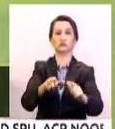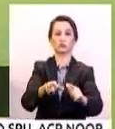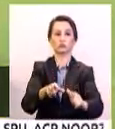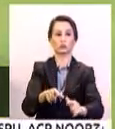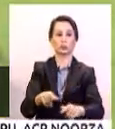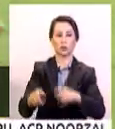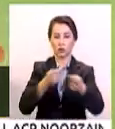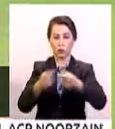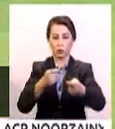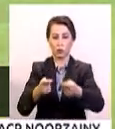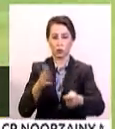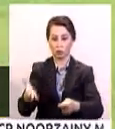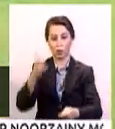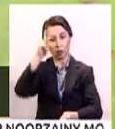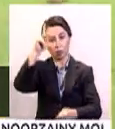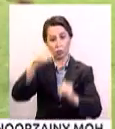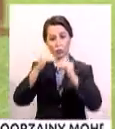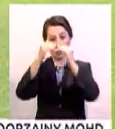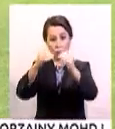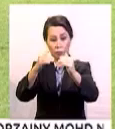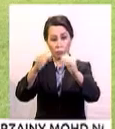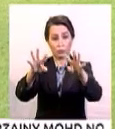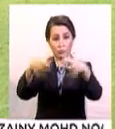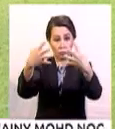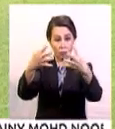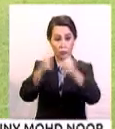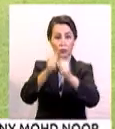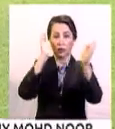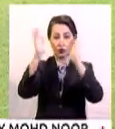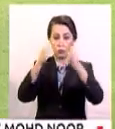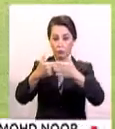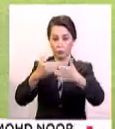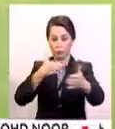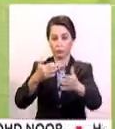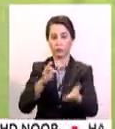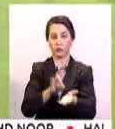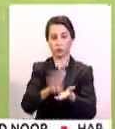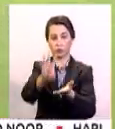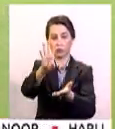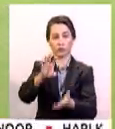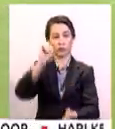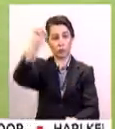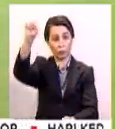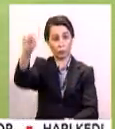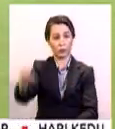Di bawah kendaliannya, Kelantan mara ke peringkat suku akhir Piala Malaysia sebelum disingkirkan Sabah.